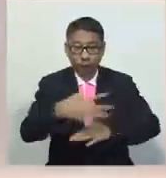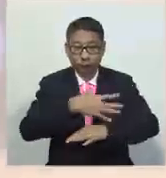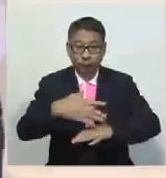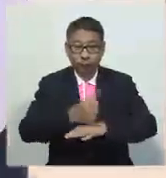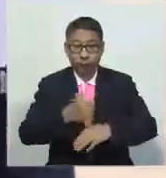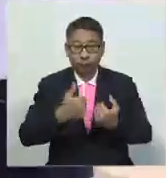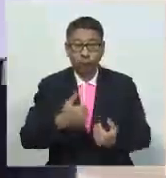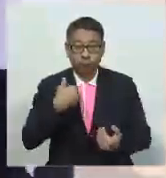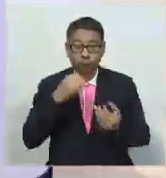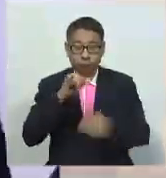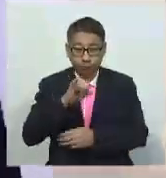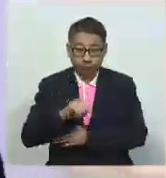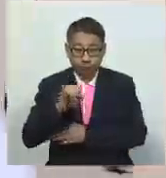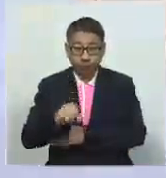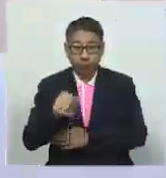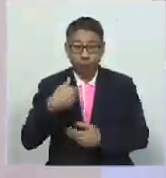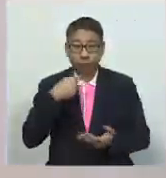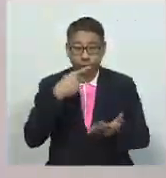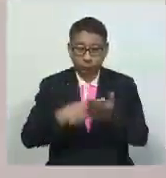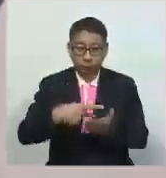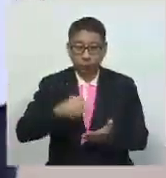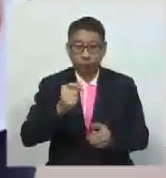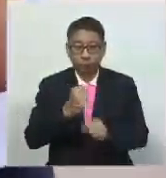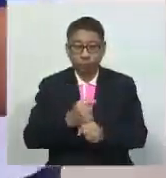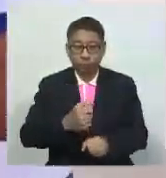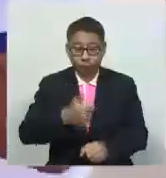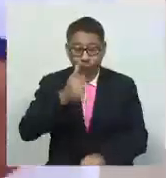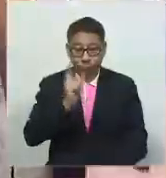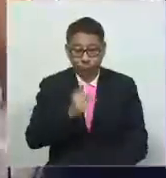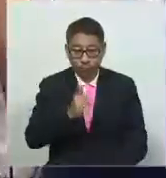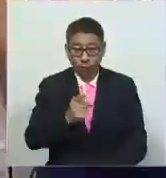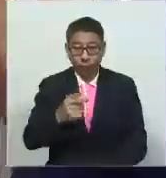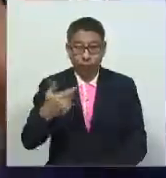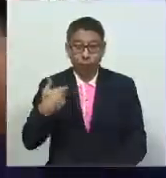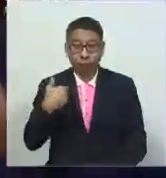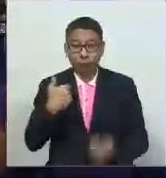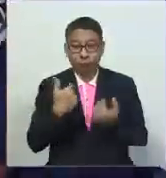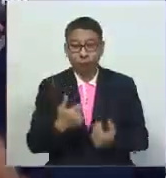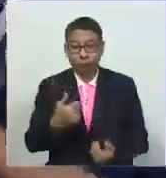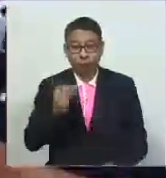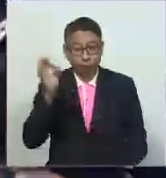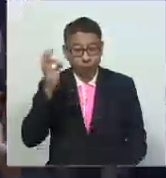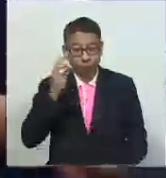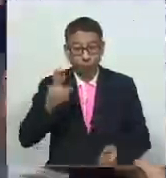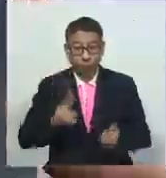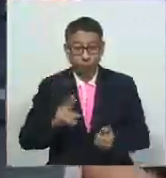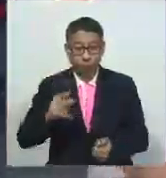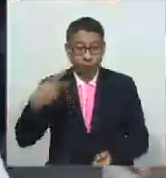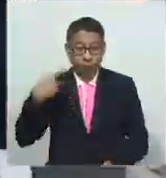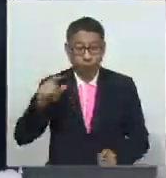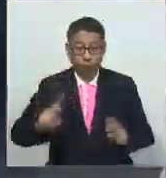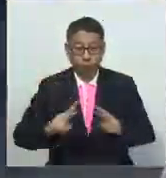เสียงว่าเป็นสิ่งจำเป็นก่อให้เกิดประโยชน์และทำได้จริงหรือไม่ค่ะฟังเสียงปลัดกระทรวงการคลังกับประเด็น